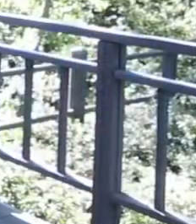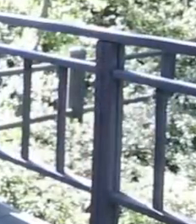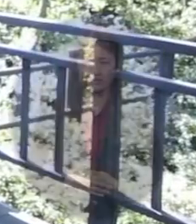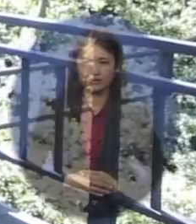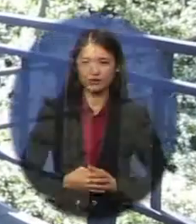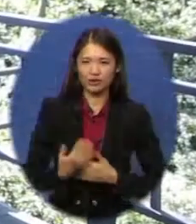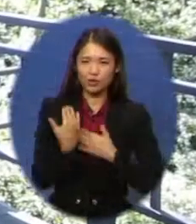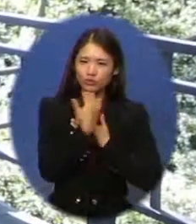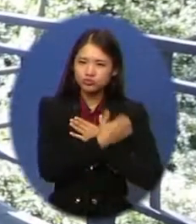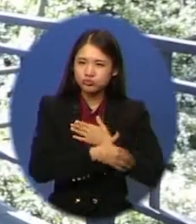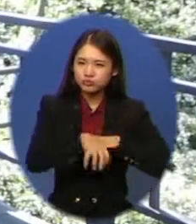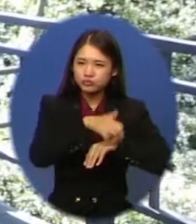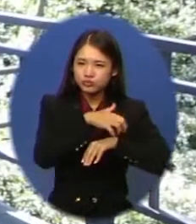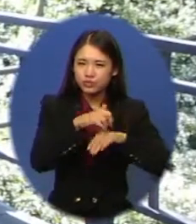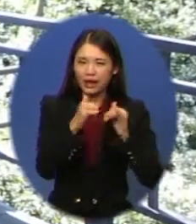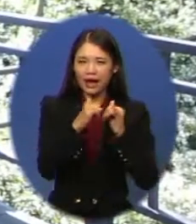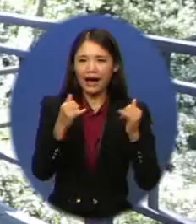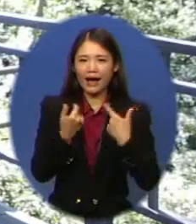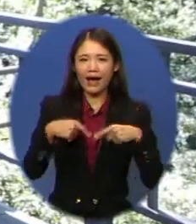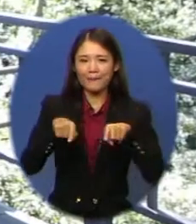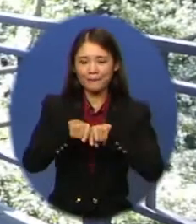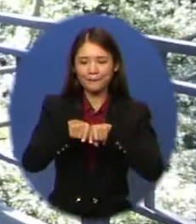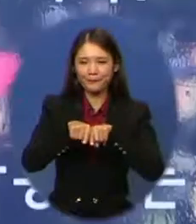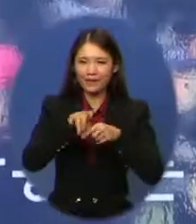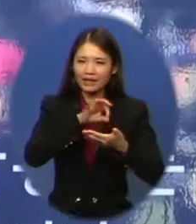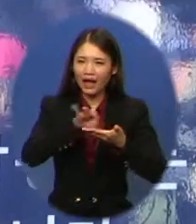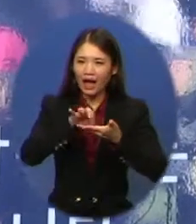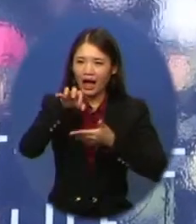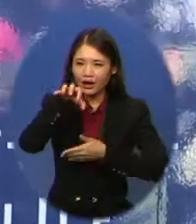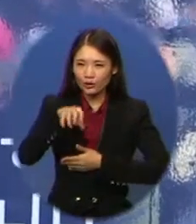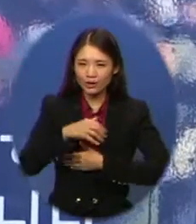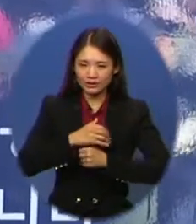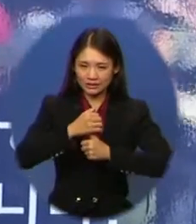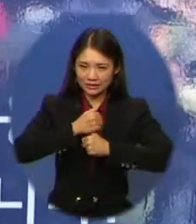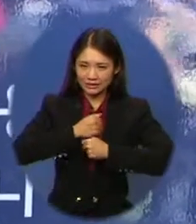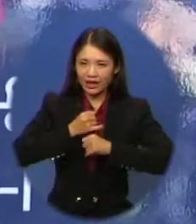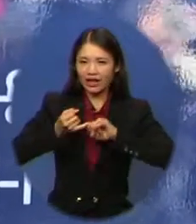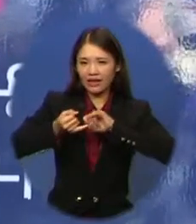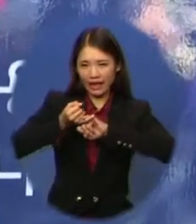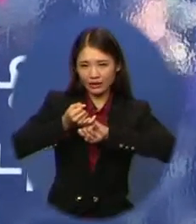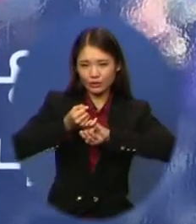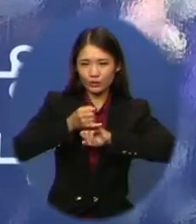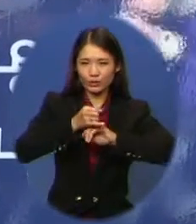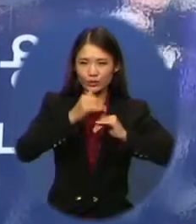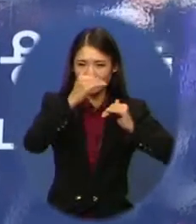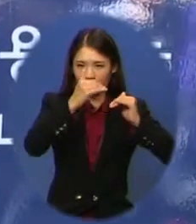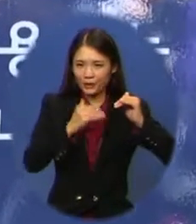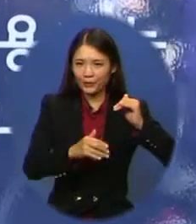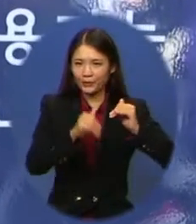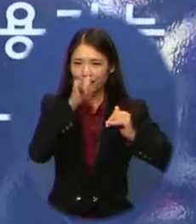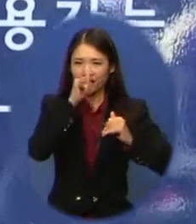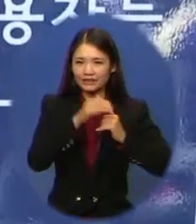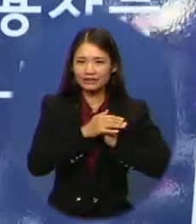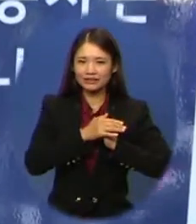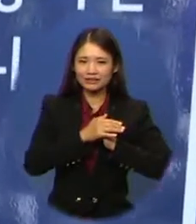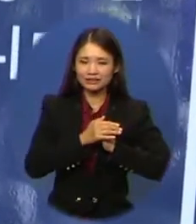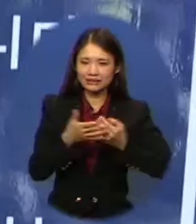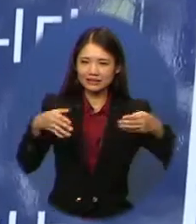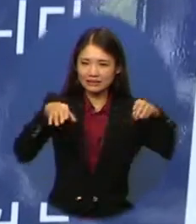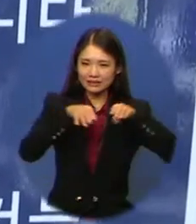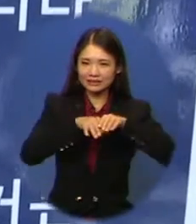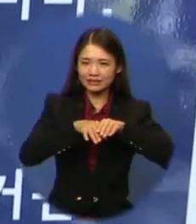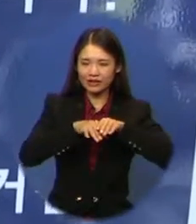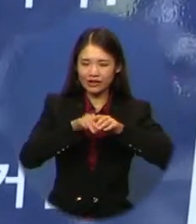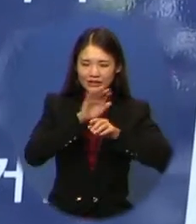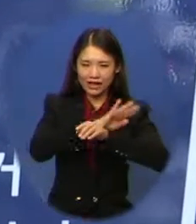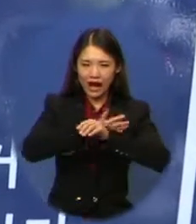몸이 불편하신 분들과 함께 이용하는 장소인 만큼 지켜야 할 약속들도 있었는데요. 시설 유지와 이용자들의